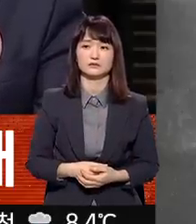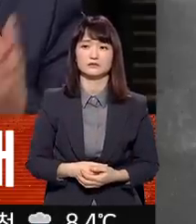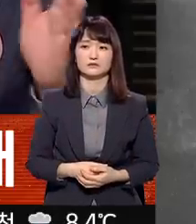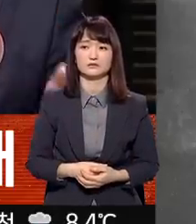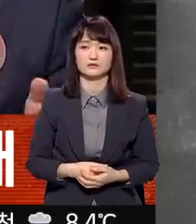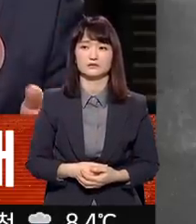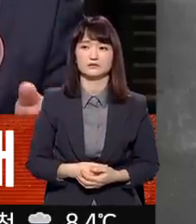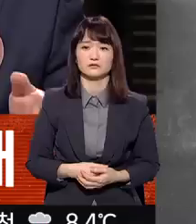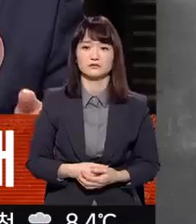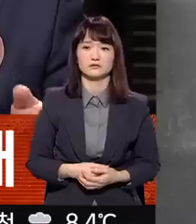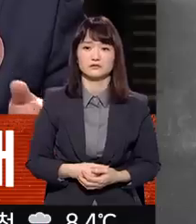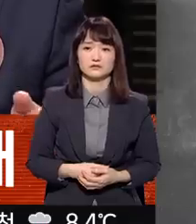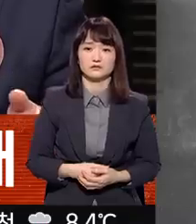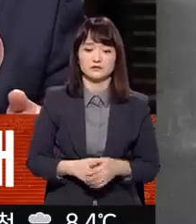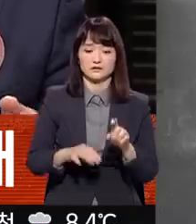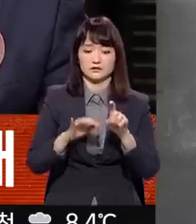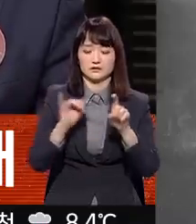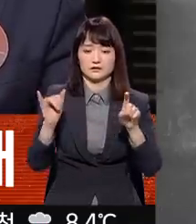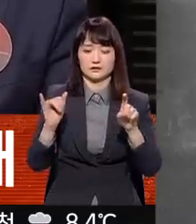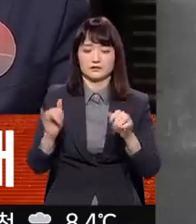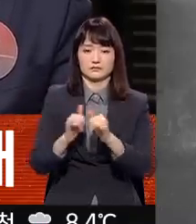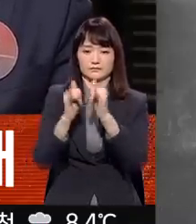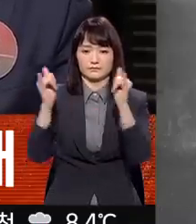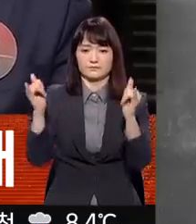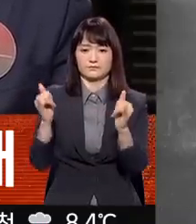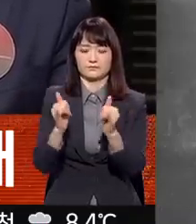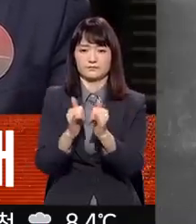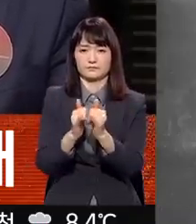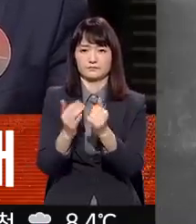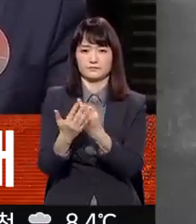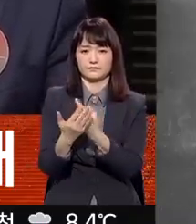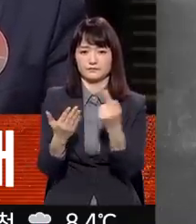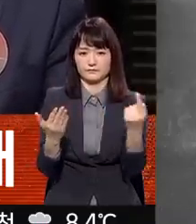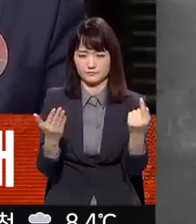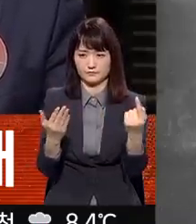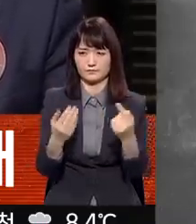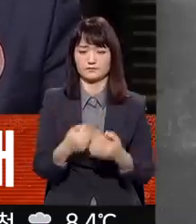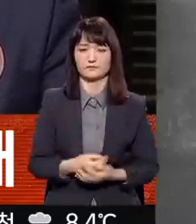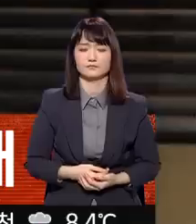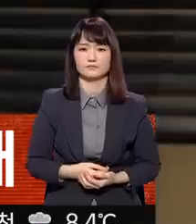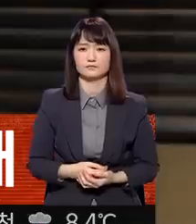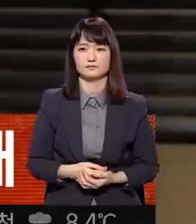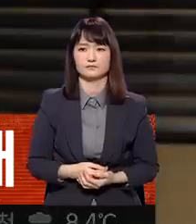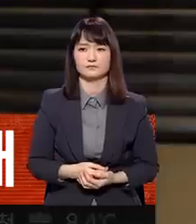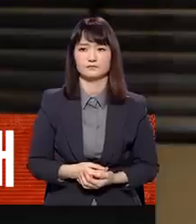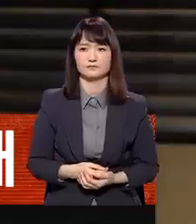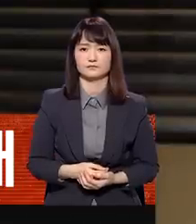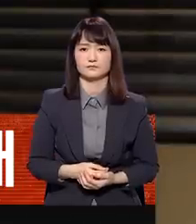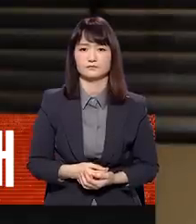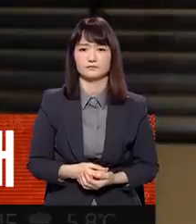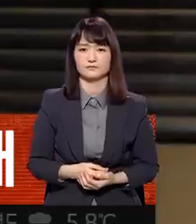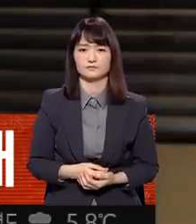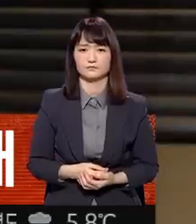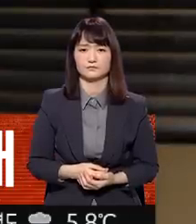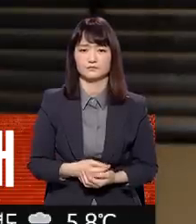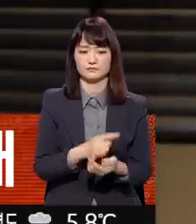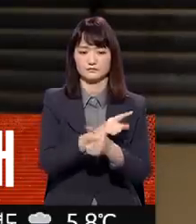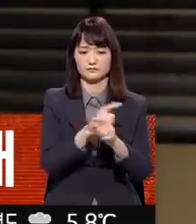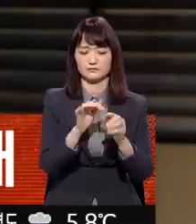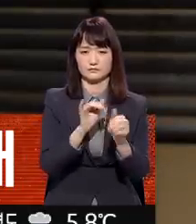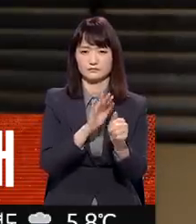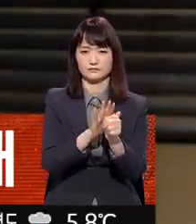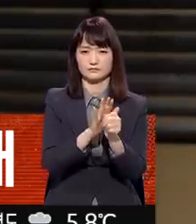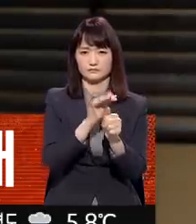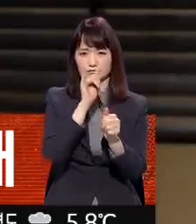사회하고 또 절연이 돼 있고 또 그 안에 혼자가 아니고 여러 명이 도와주고 있는 구조가 돼 있습니다. 이것도